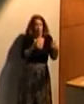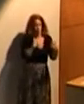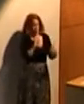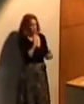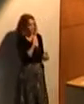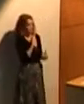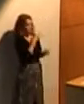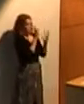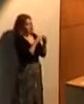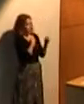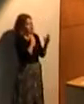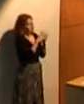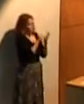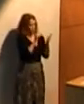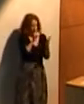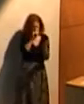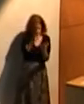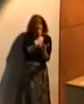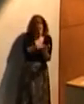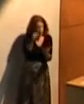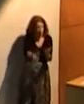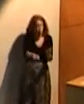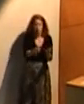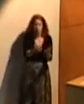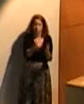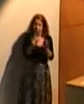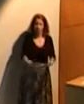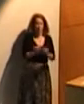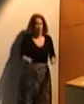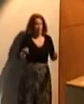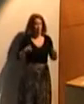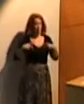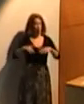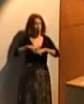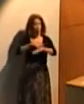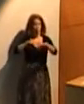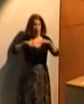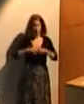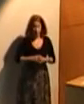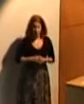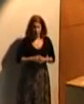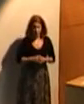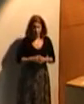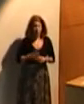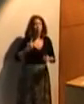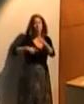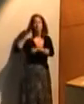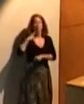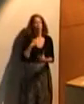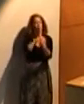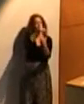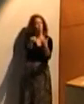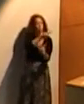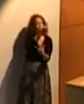ce que j'ai devant moi et je devrais pouvoir arriver à fabriquer du vivant ainsi si je reprends mes mes trois points d'interrogation de tout à l'heure